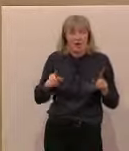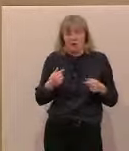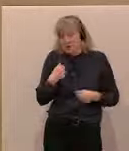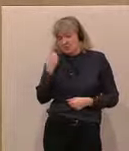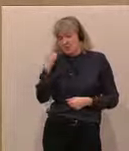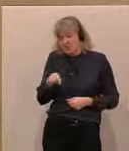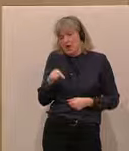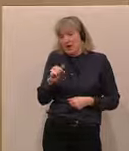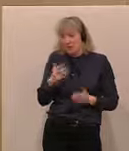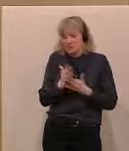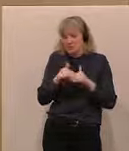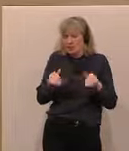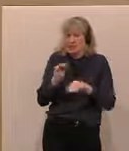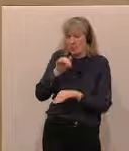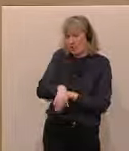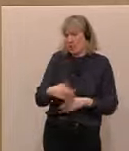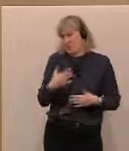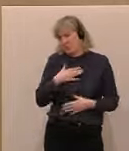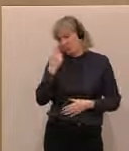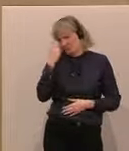als entsprechende Grenzüberschreitung.